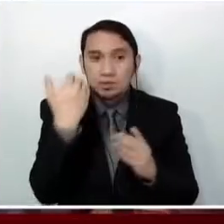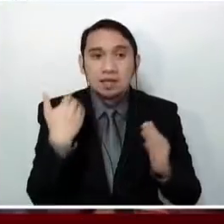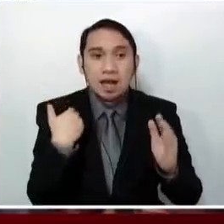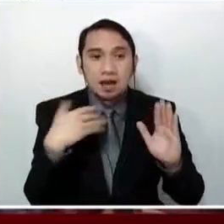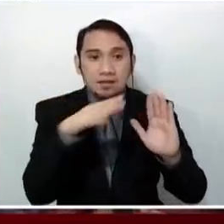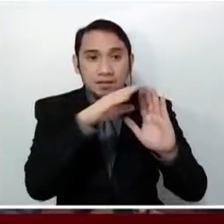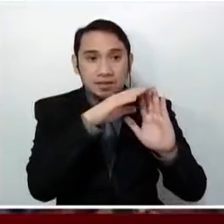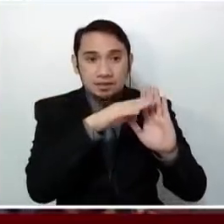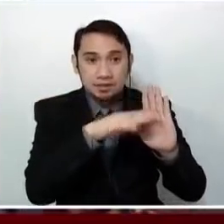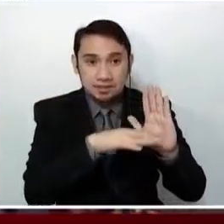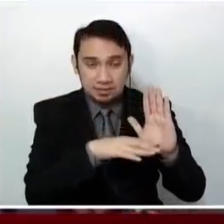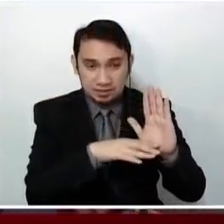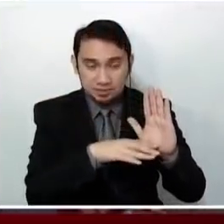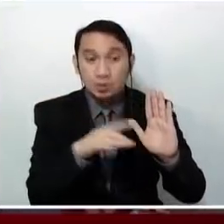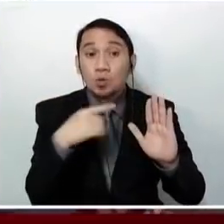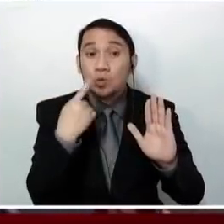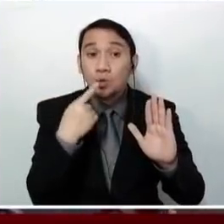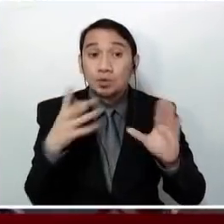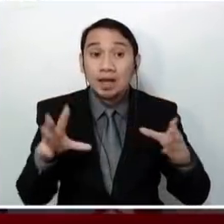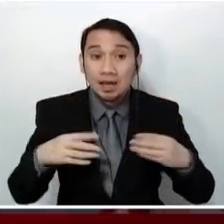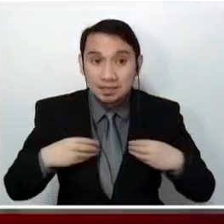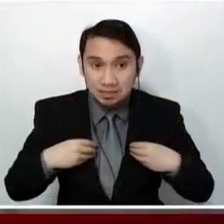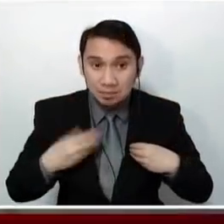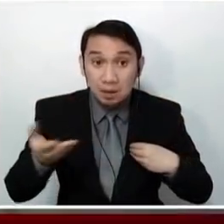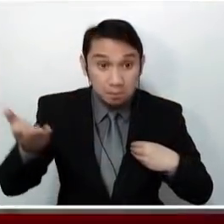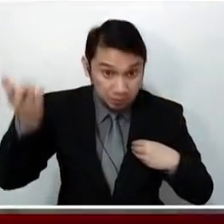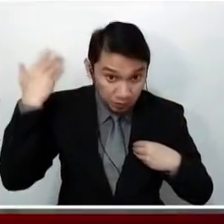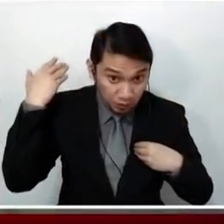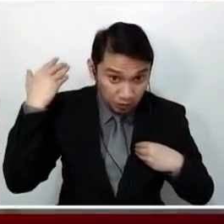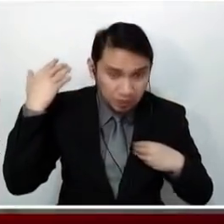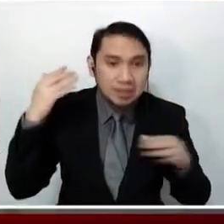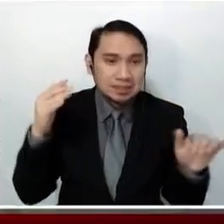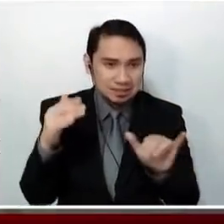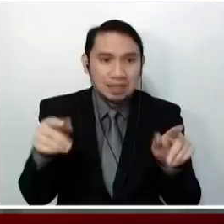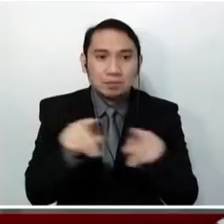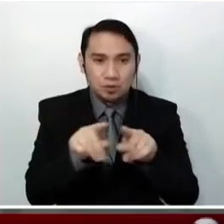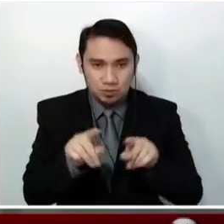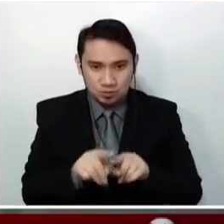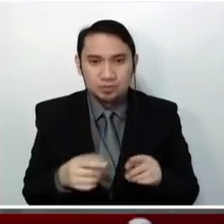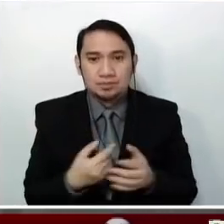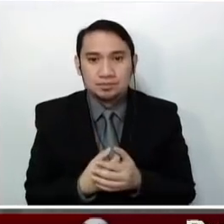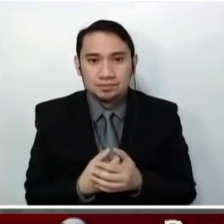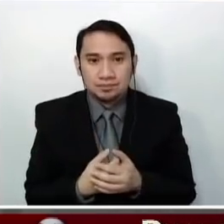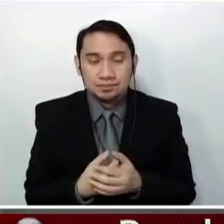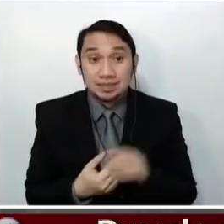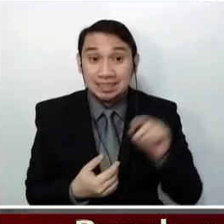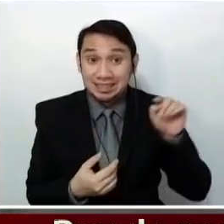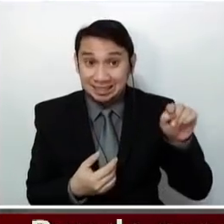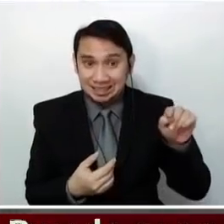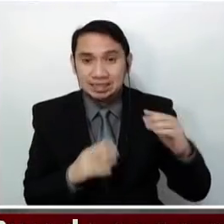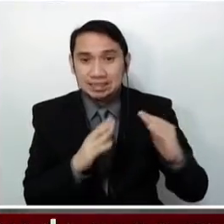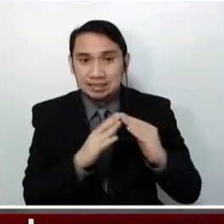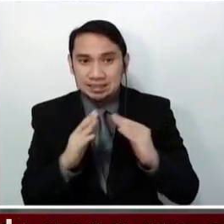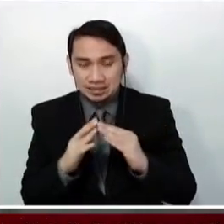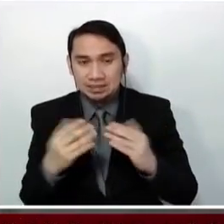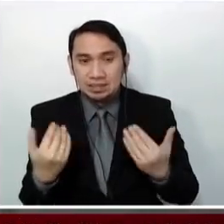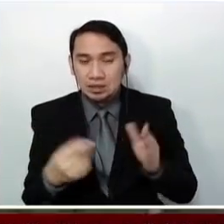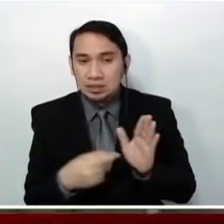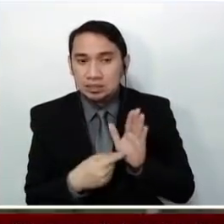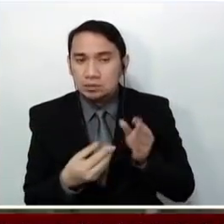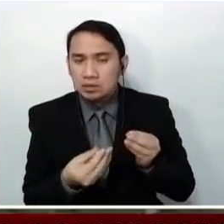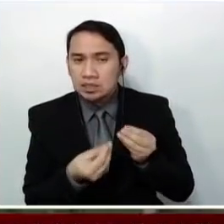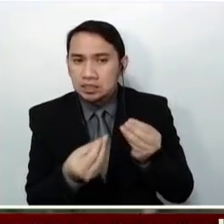ho yung nakatanggap ng huling ECQ ayuda, sila rin po yung ngayon. Ang diskarte sa San Juan, mamamahagi ng serial numbers sa